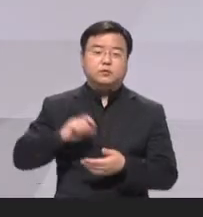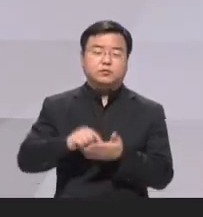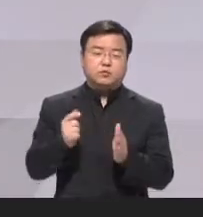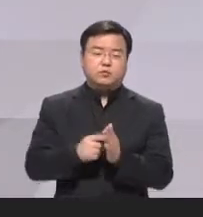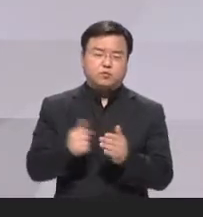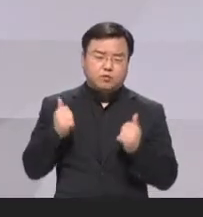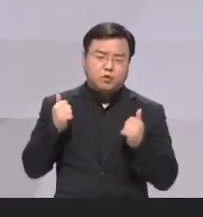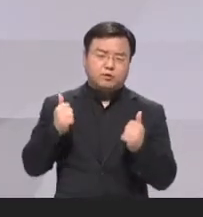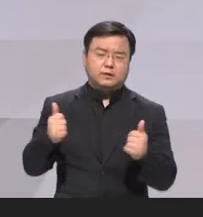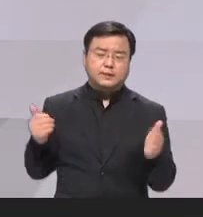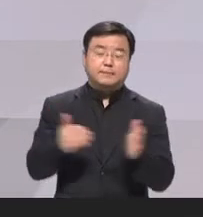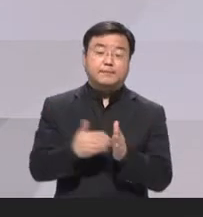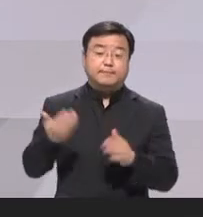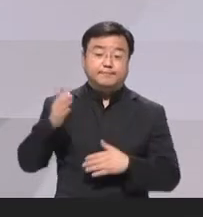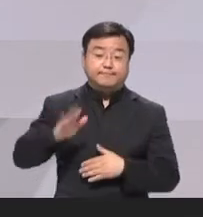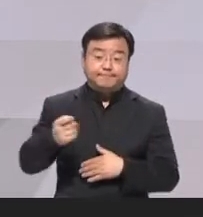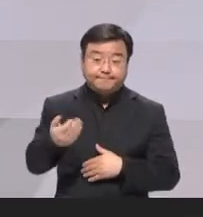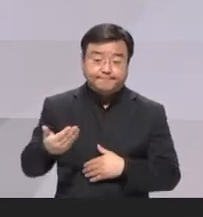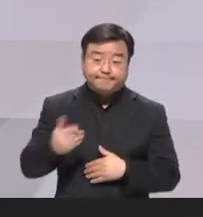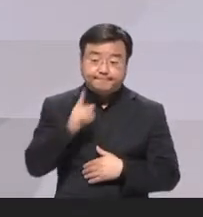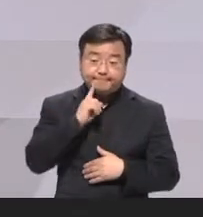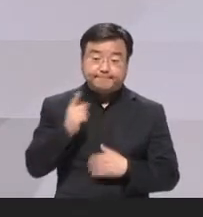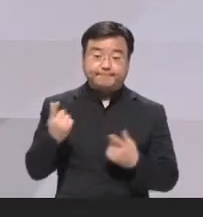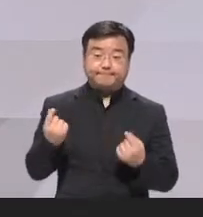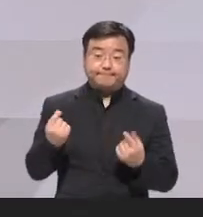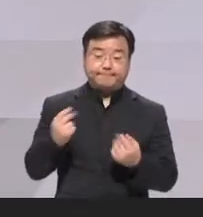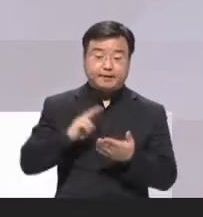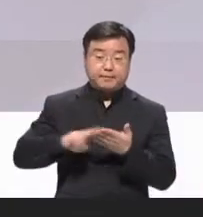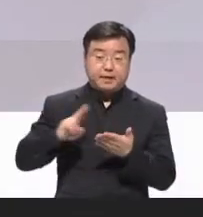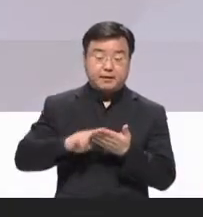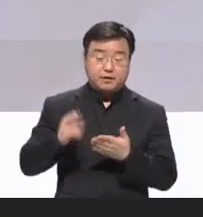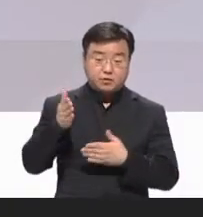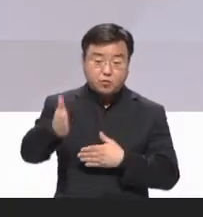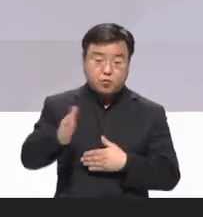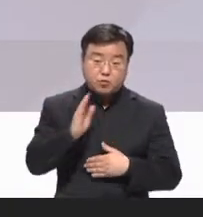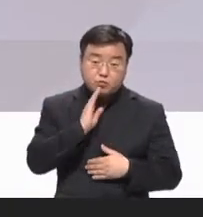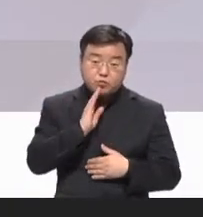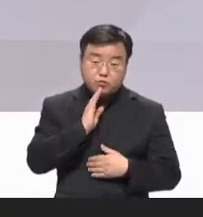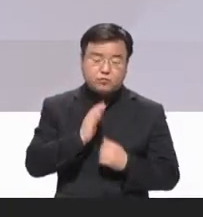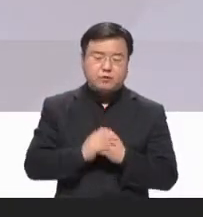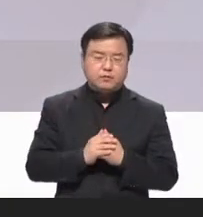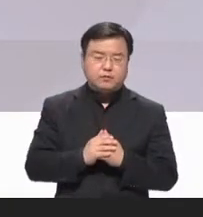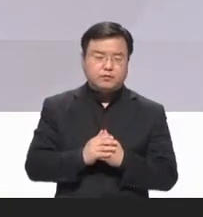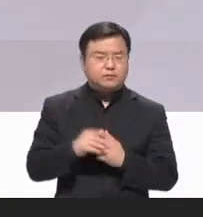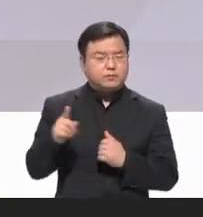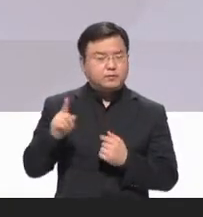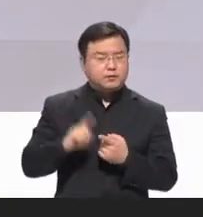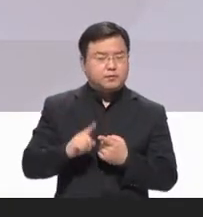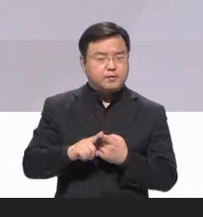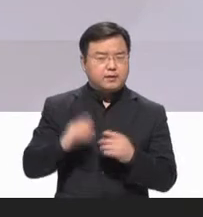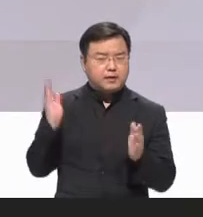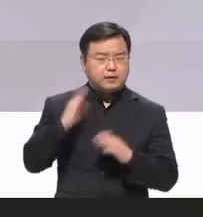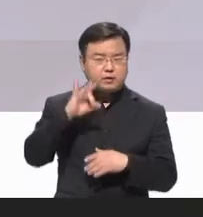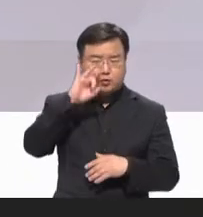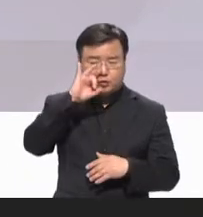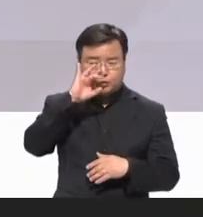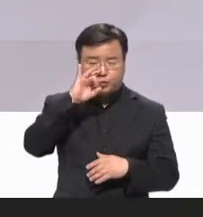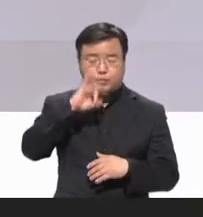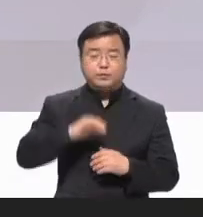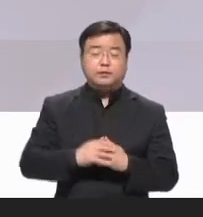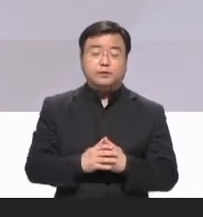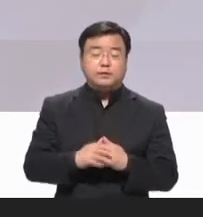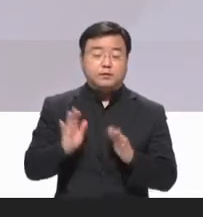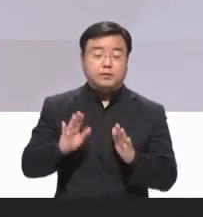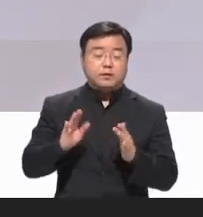노력하셔서 근데 이제 조금 전에 말씀하셨지만 만화를 이제 전공 하셨잖아요 대학에서 4 이 부분을 학생들이 많이 궁금해 하더라구요 이